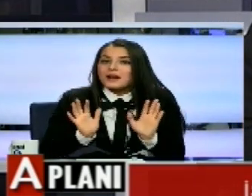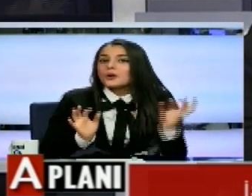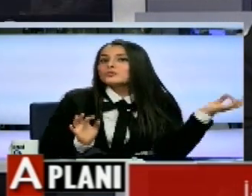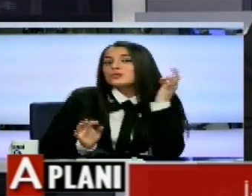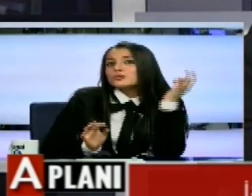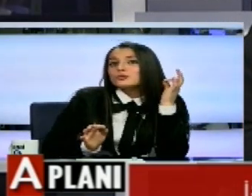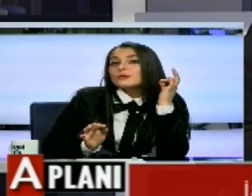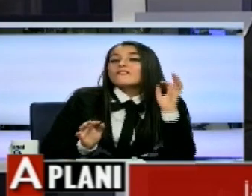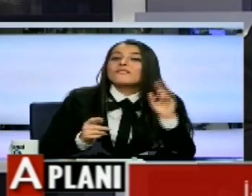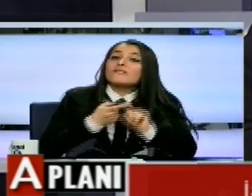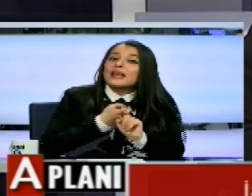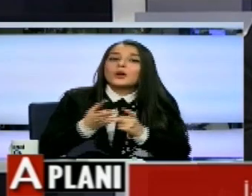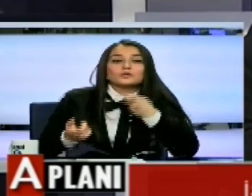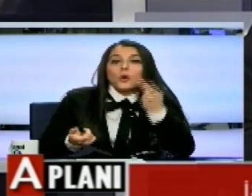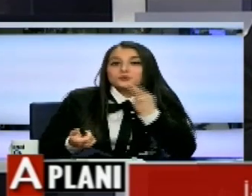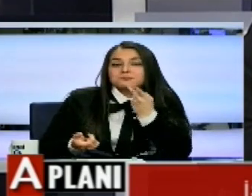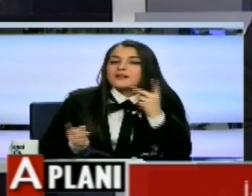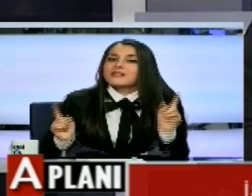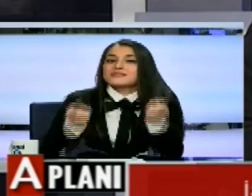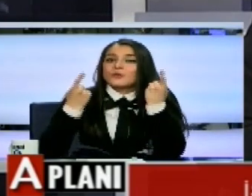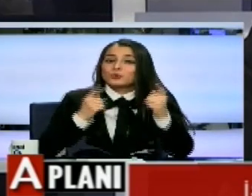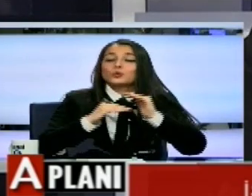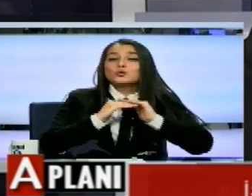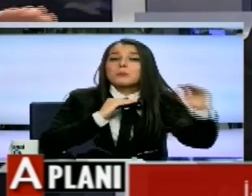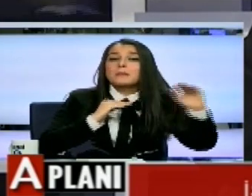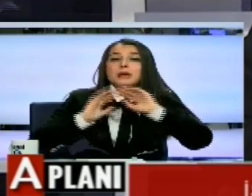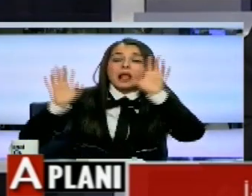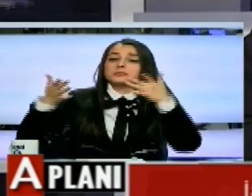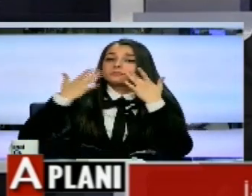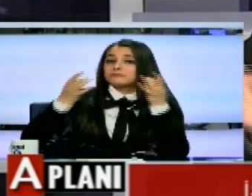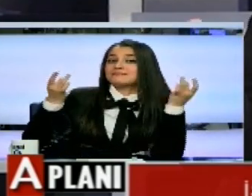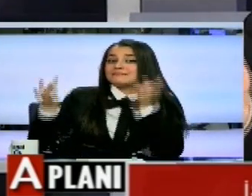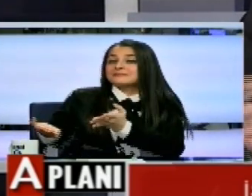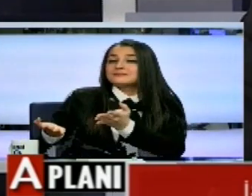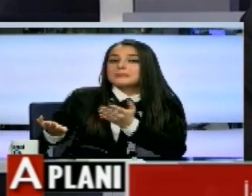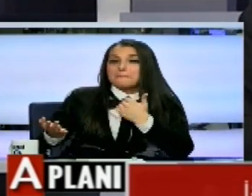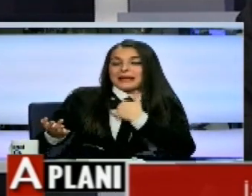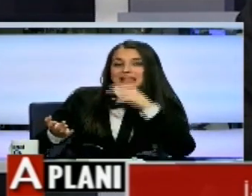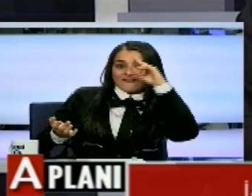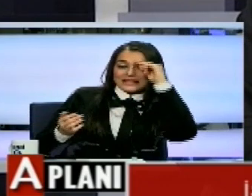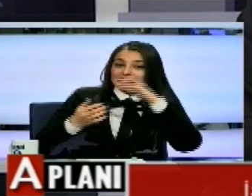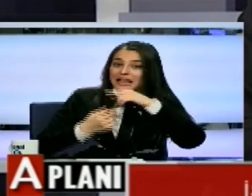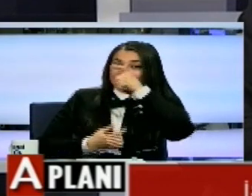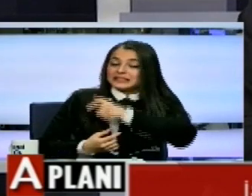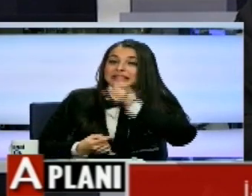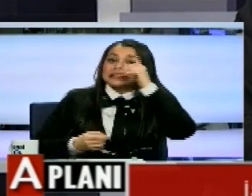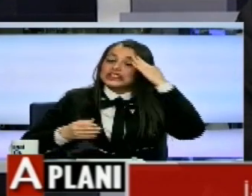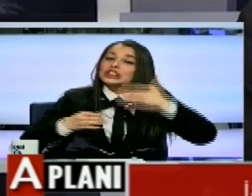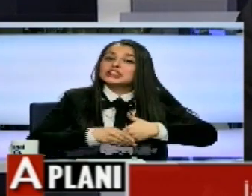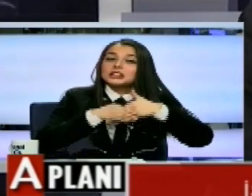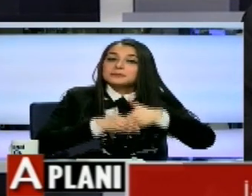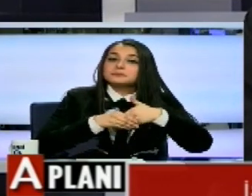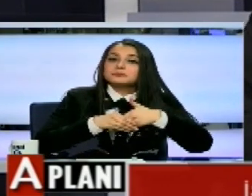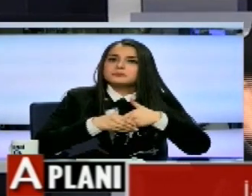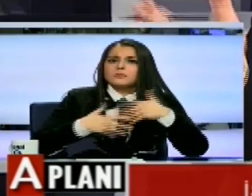duymuyorlar ve konuşamıyorlar. İşte onu toplumda o kadar az insan fark edebiliyor ki ben de Veysel Bey'le ilk tanıştığımda engelli